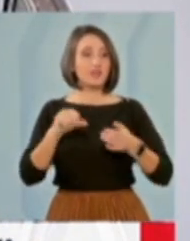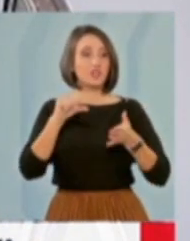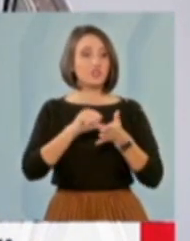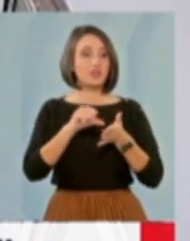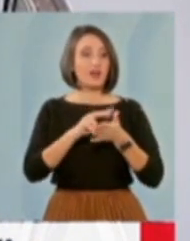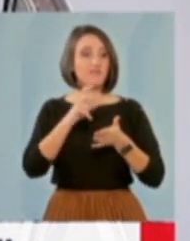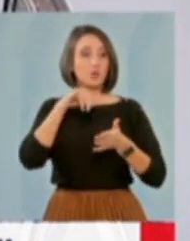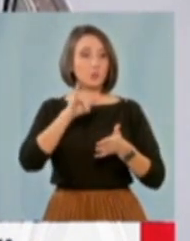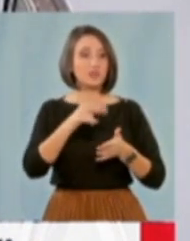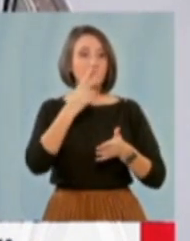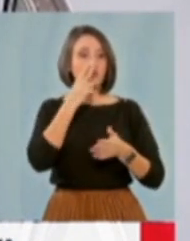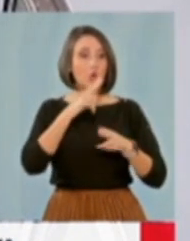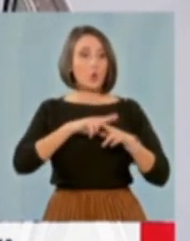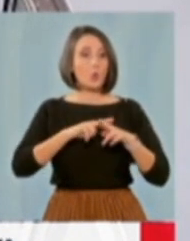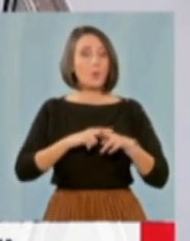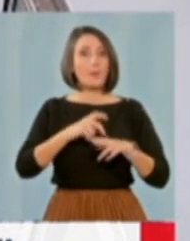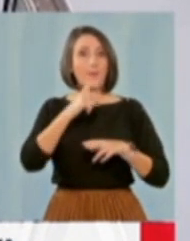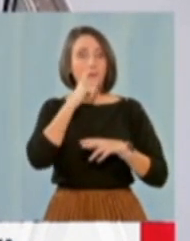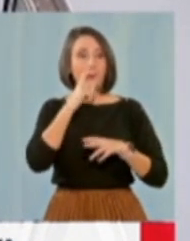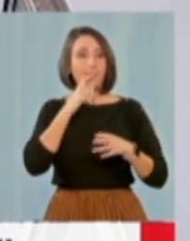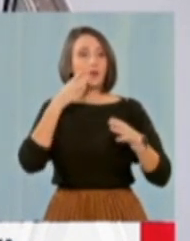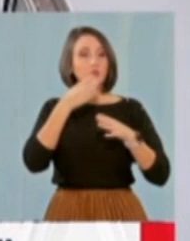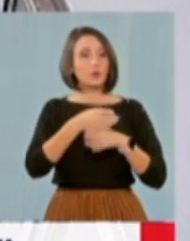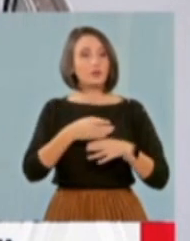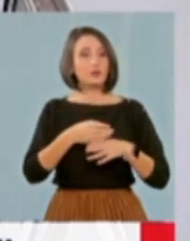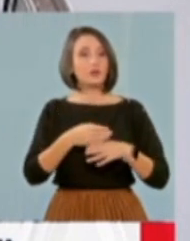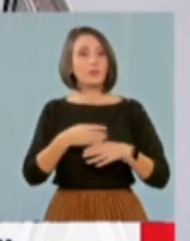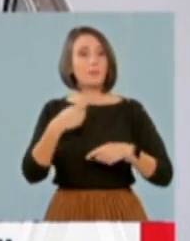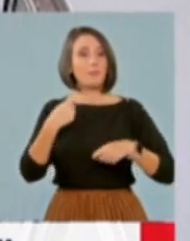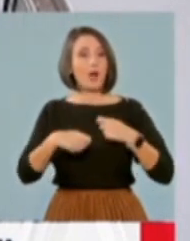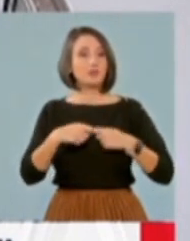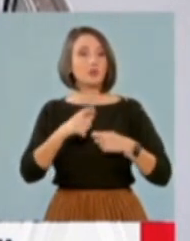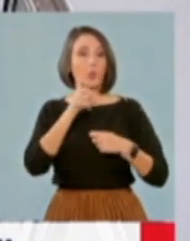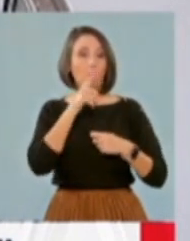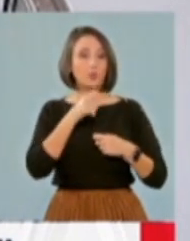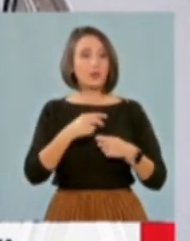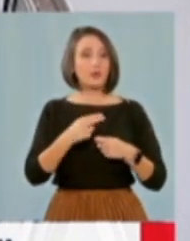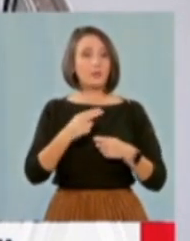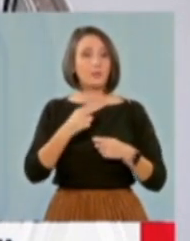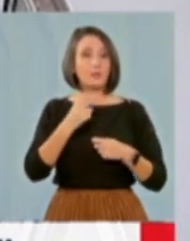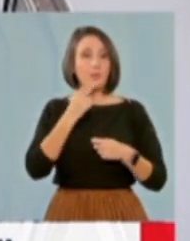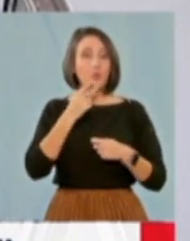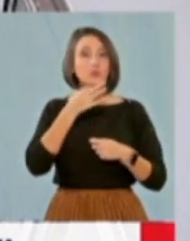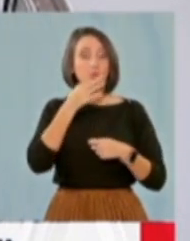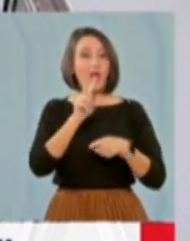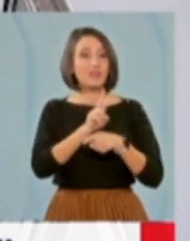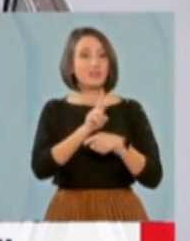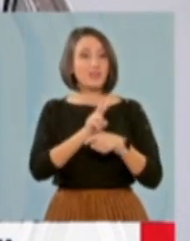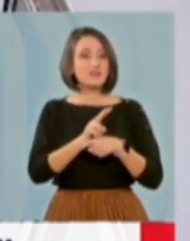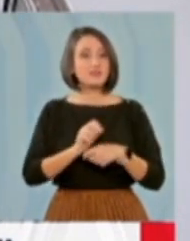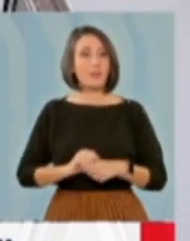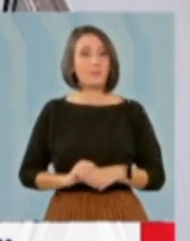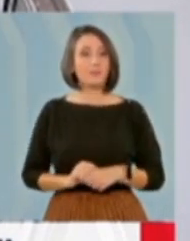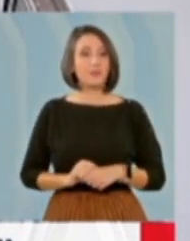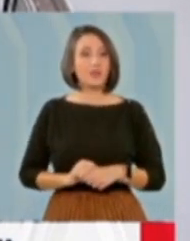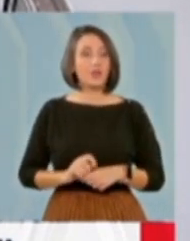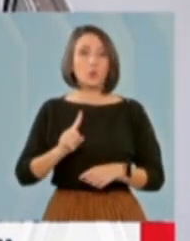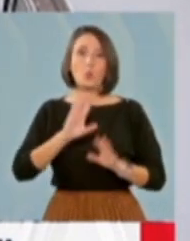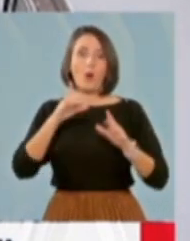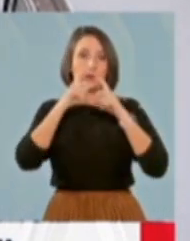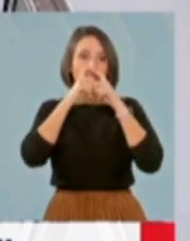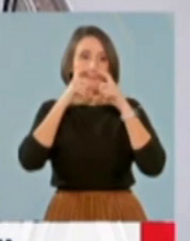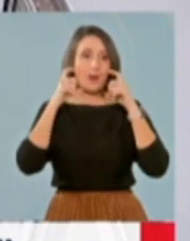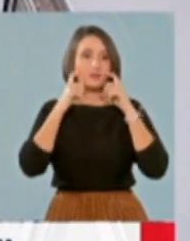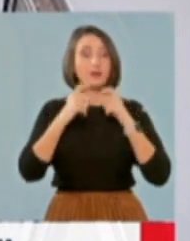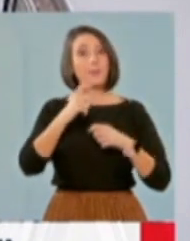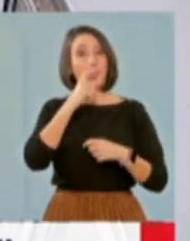din Vaslui se poate vedea cum individul intră în centrul comercial unde agentul de poliție îi atrage acestuia atenția că nu purta